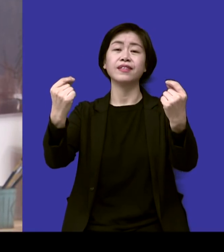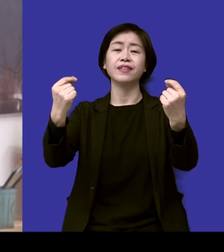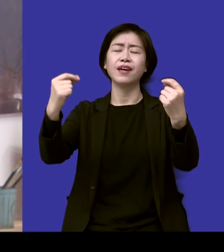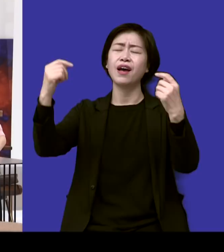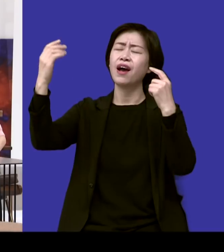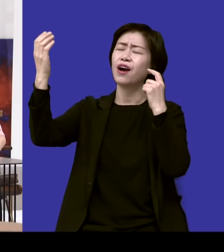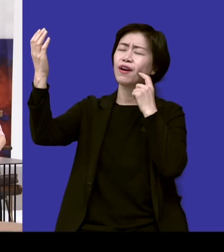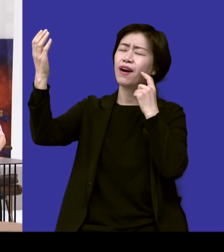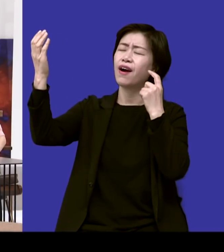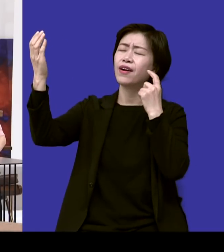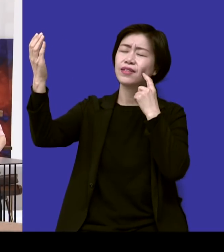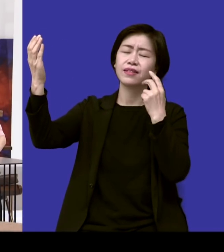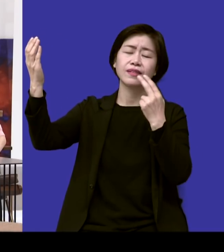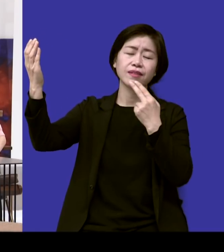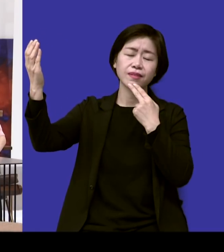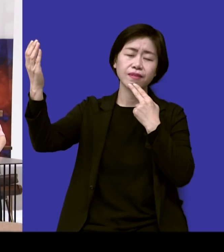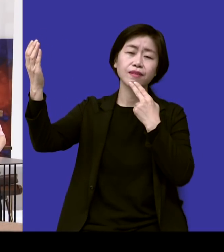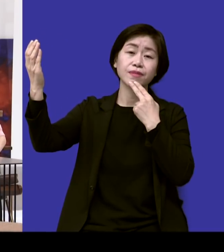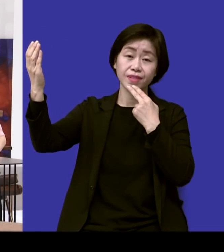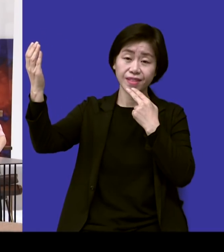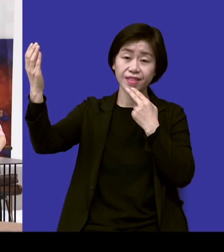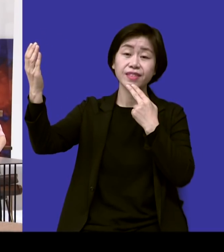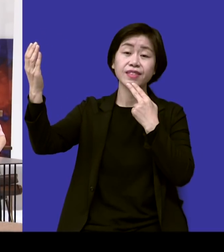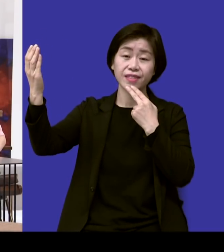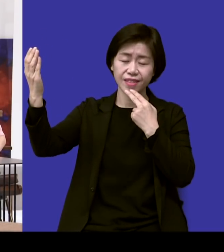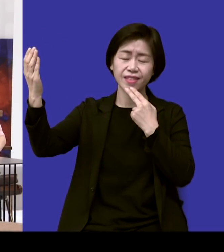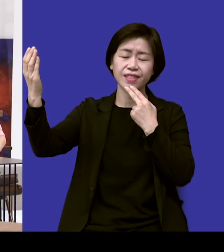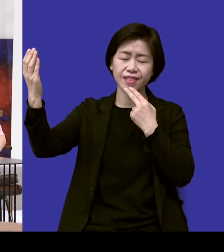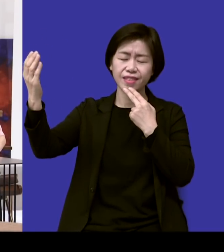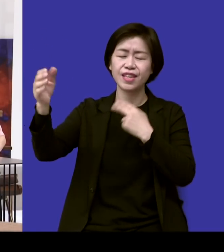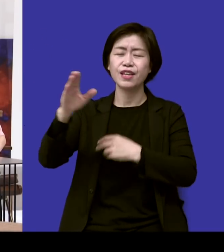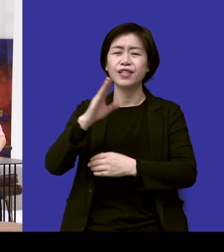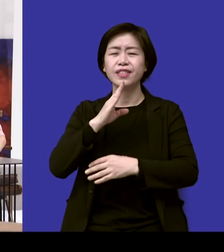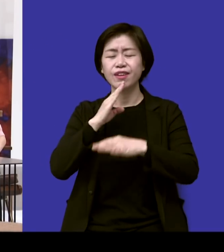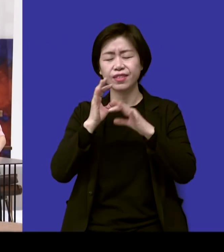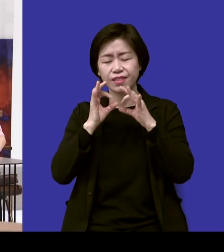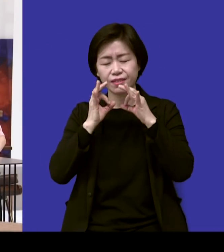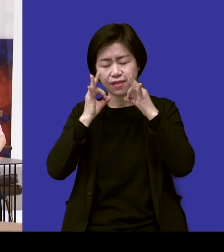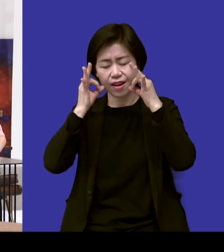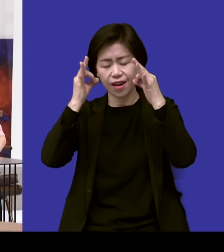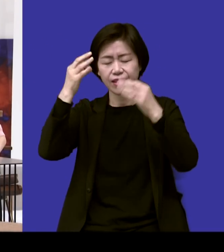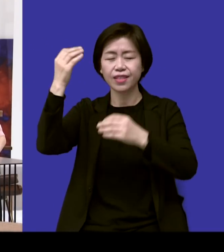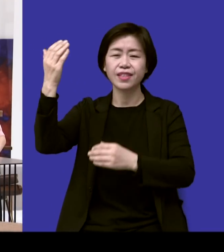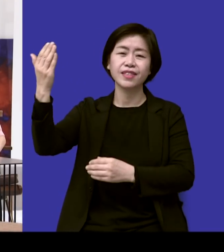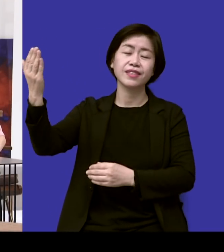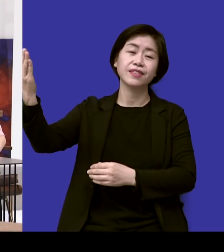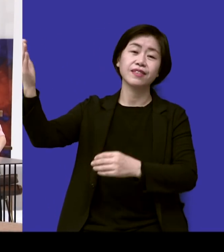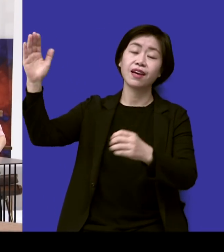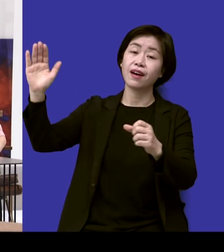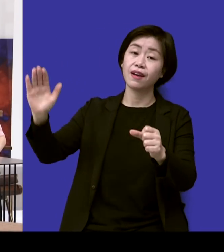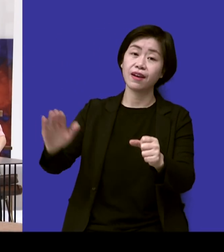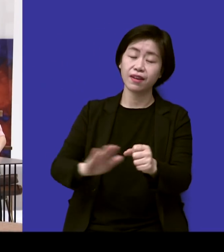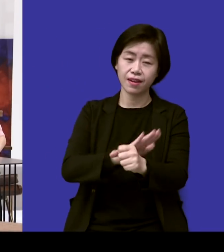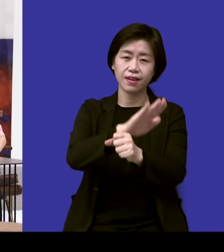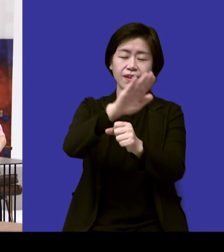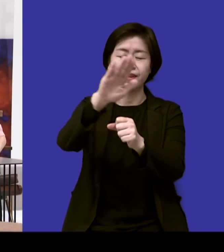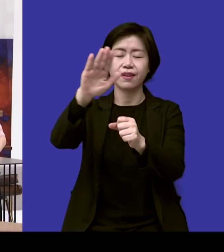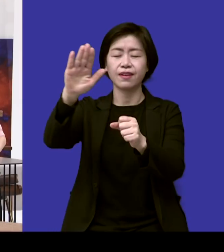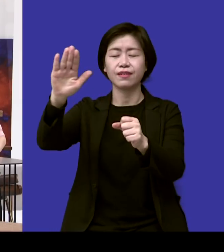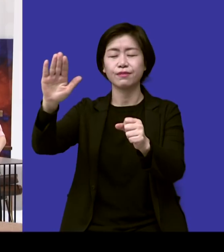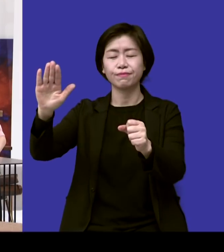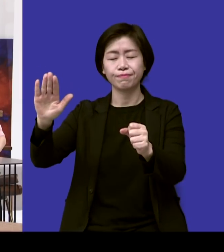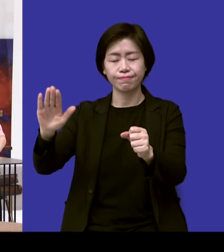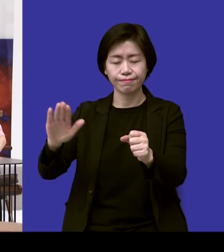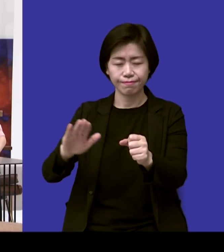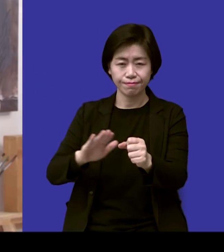변함없으신 거짓 없으신 성실하신 그